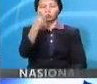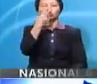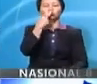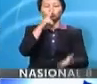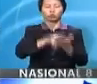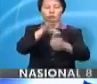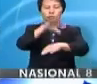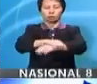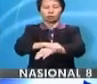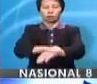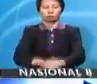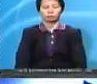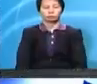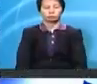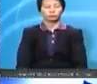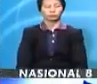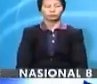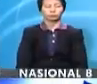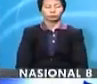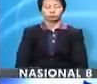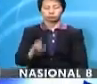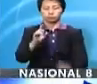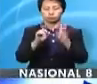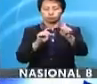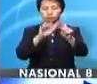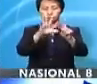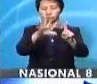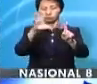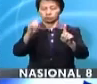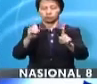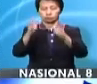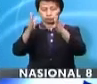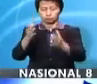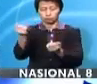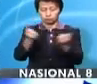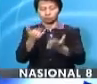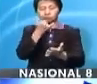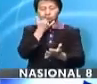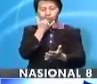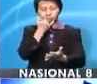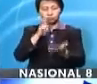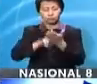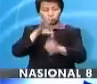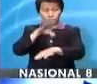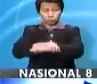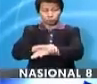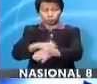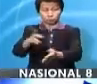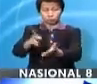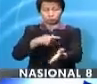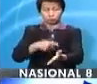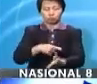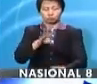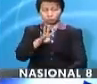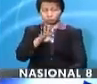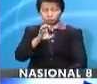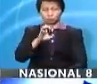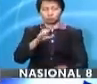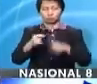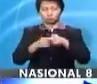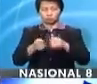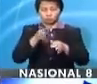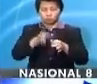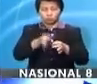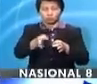tu. Dalam pada itu, 150 pesalah trafik bersatus waran tangkap menjelaskan 400 saman